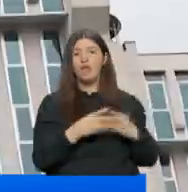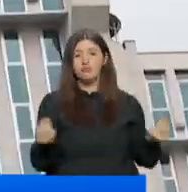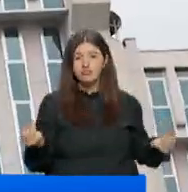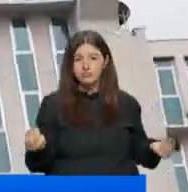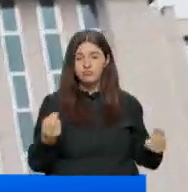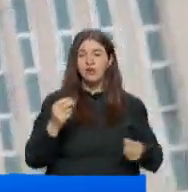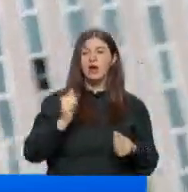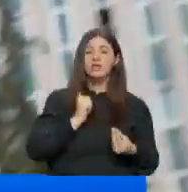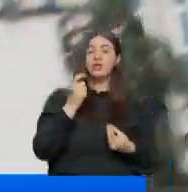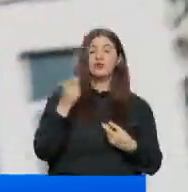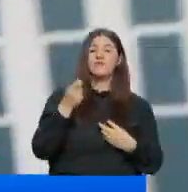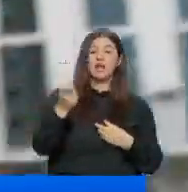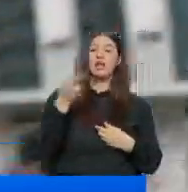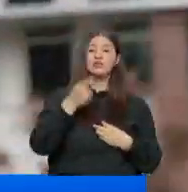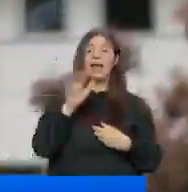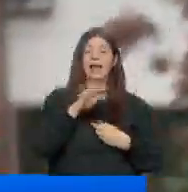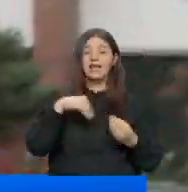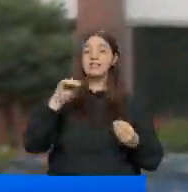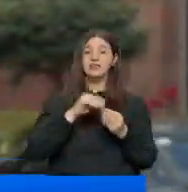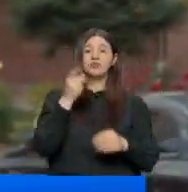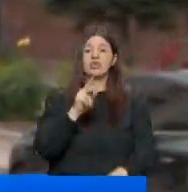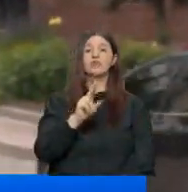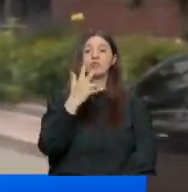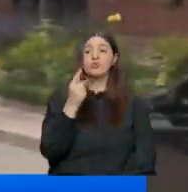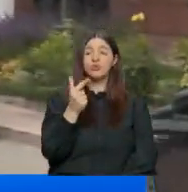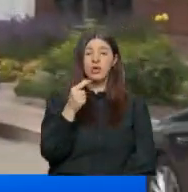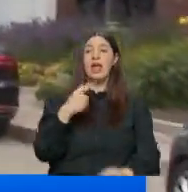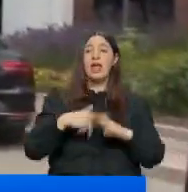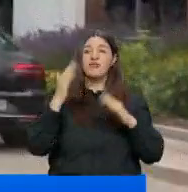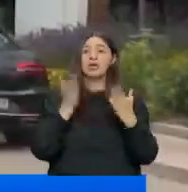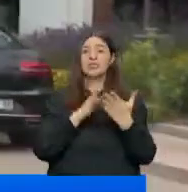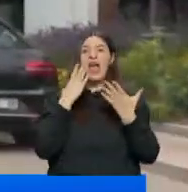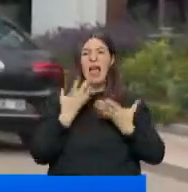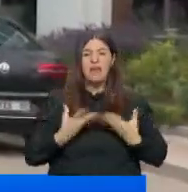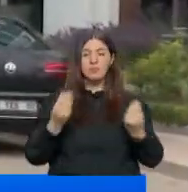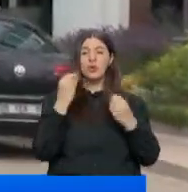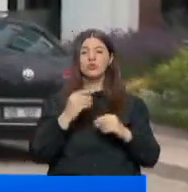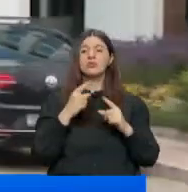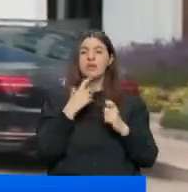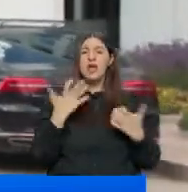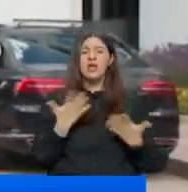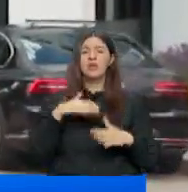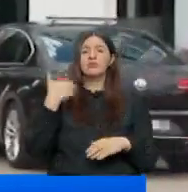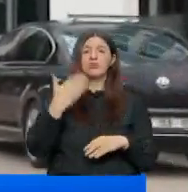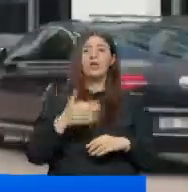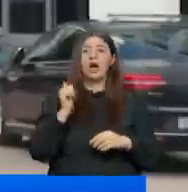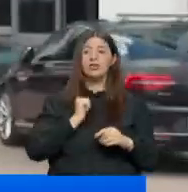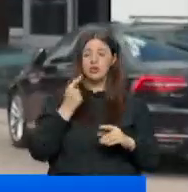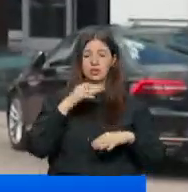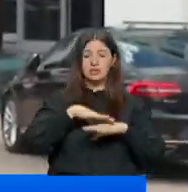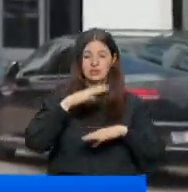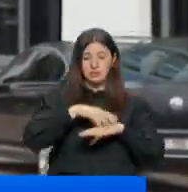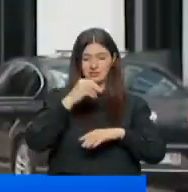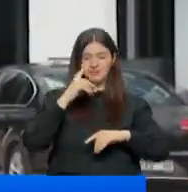eridi. Asgari ücret diye verilen %50'lik zam %73,5'luk enflasyon karşısında eriyip gidince uzun yıllar sonra Asgari Ücret Tespit